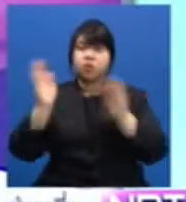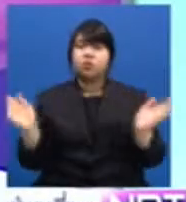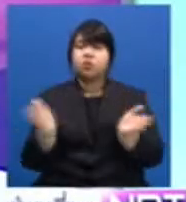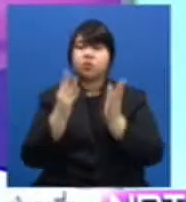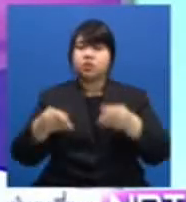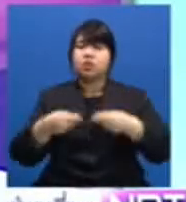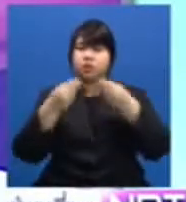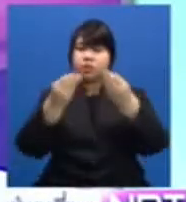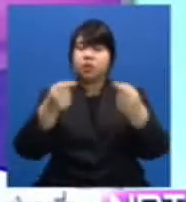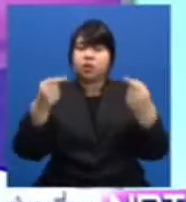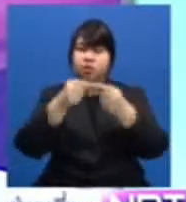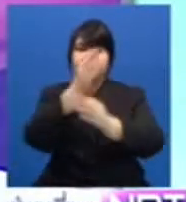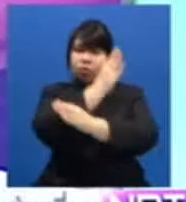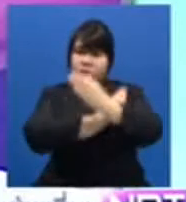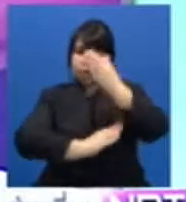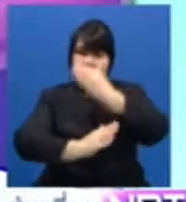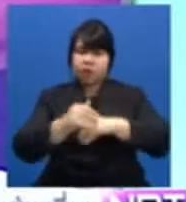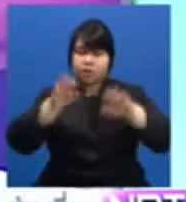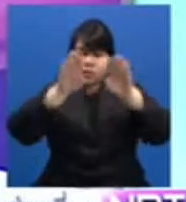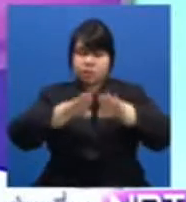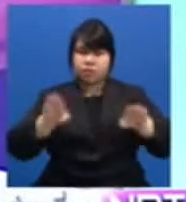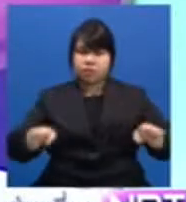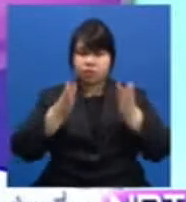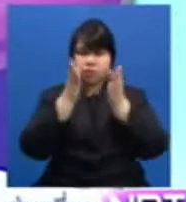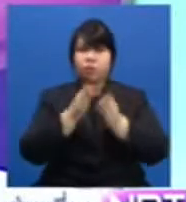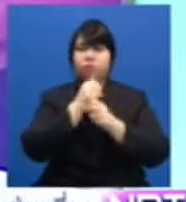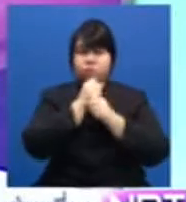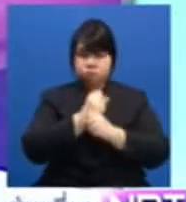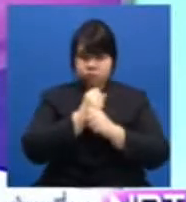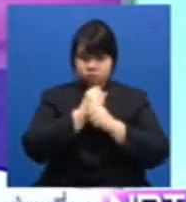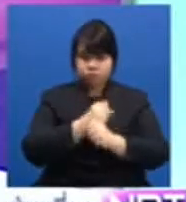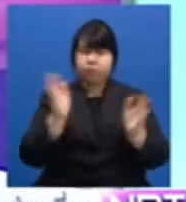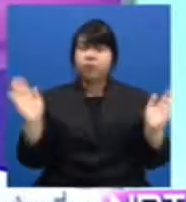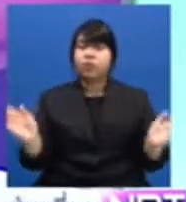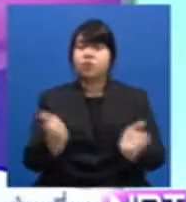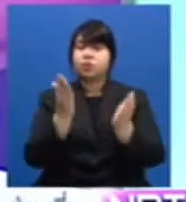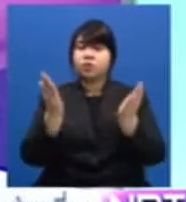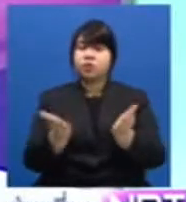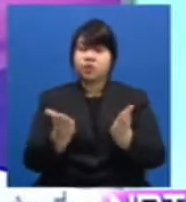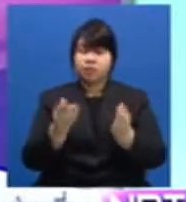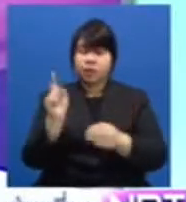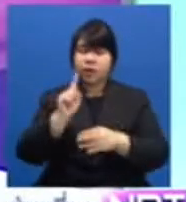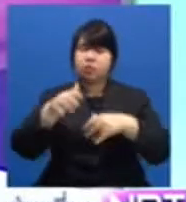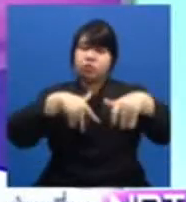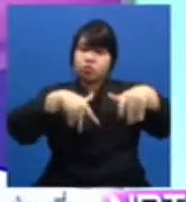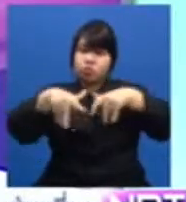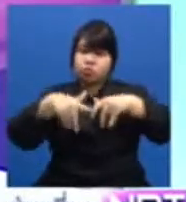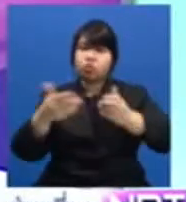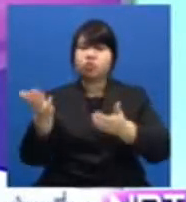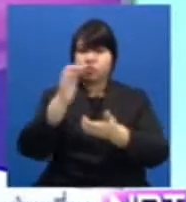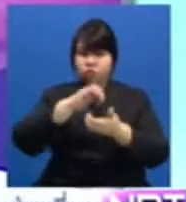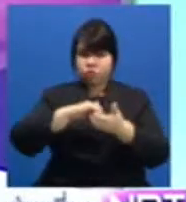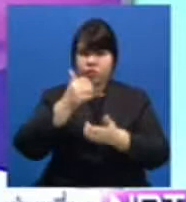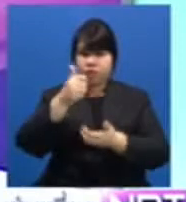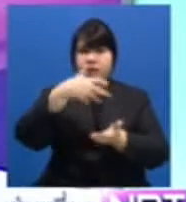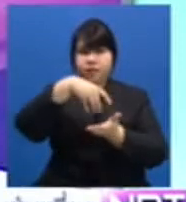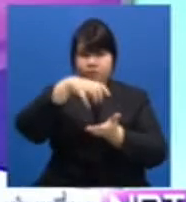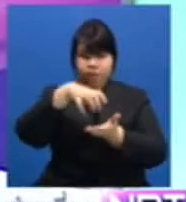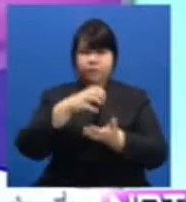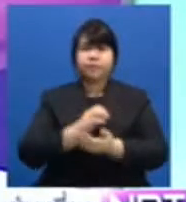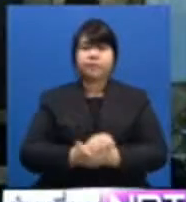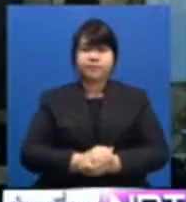ญกับผู้พิการเด็กและผู้สูงอายุในการส่งเสริมให้ทุกคนใช้พื้นที่สาธารณะร่วมกันติดตามจากรายงาน